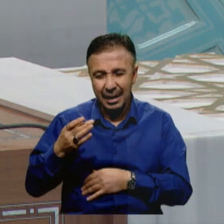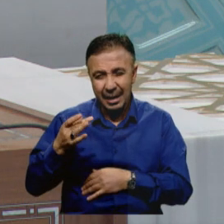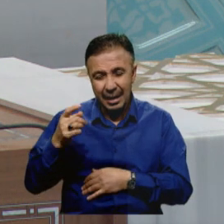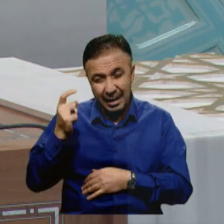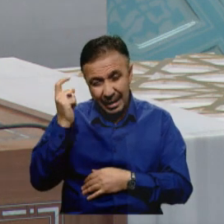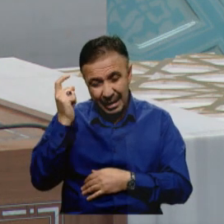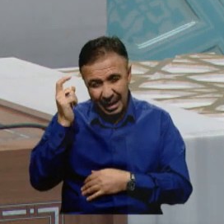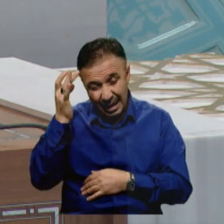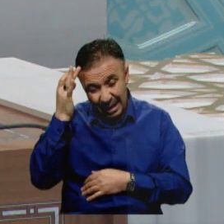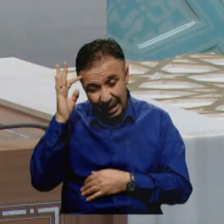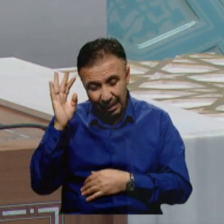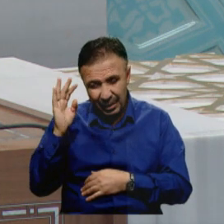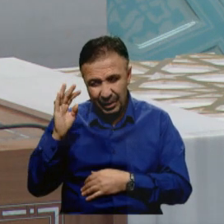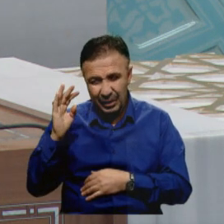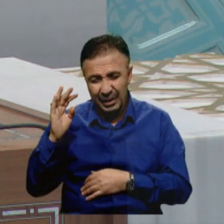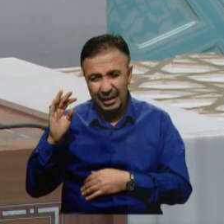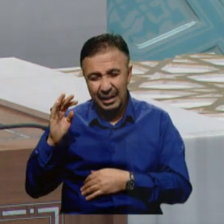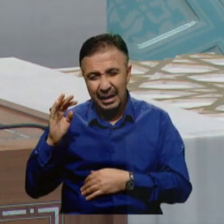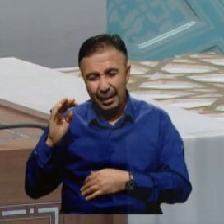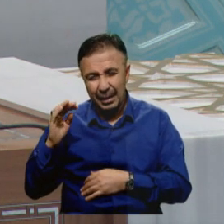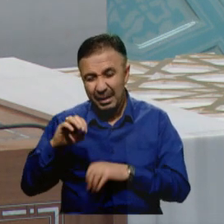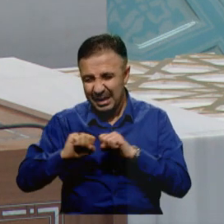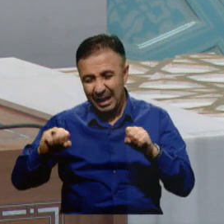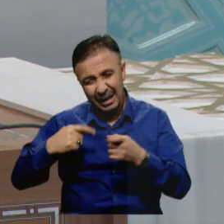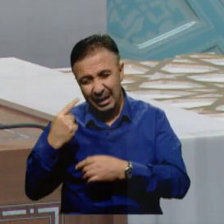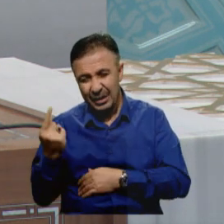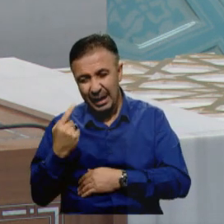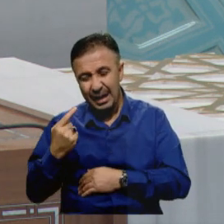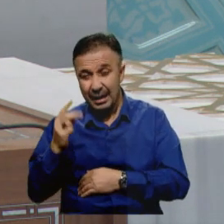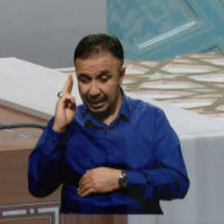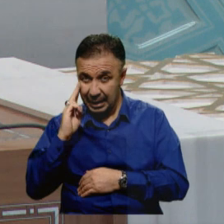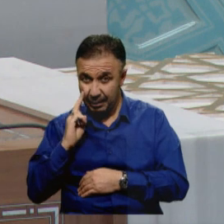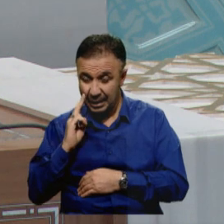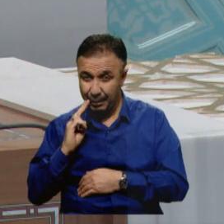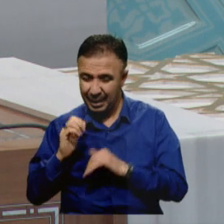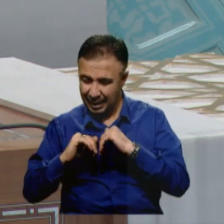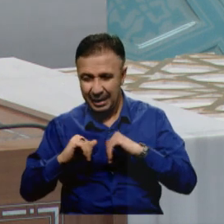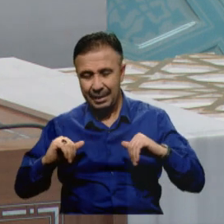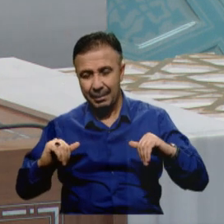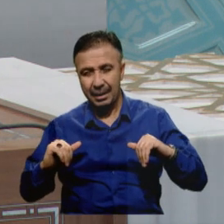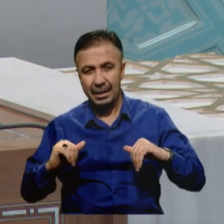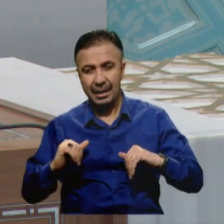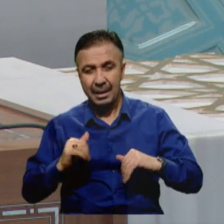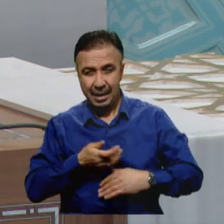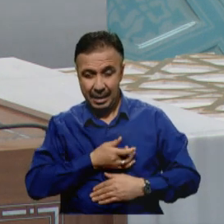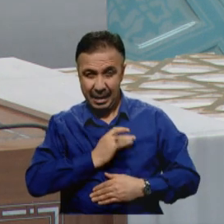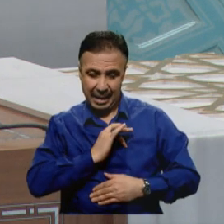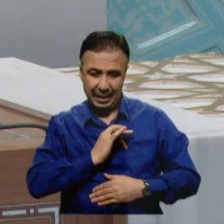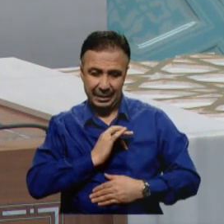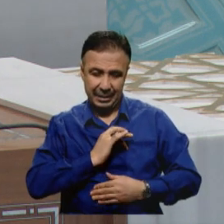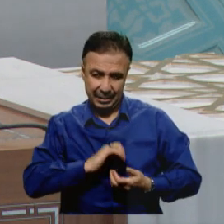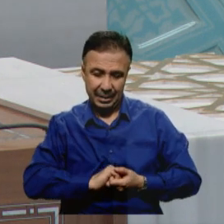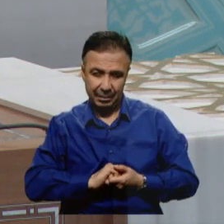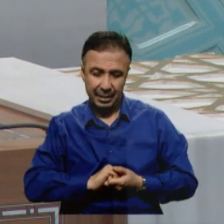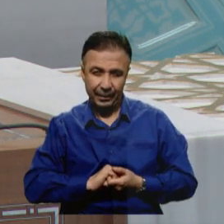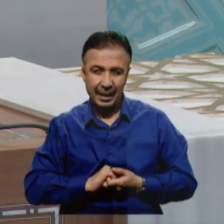zararlı maddelerden arındırmak, temizlemek ihlas kavramı olarak ifade edilir. Terim olarak da değerli kardeşlerim,